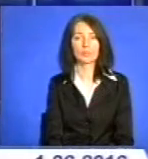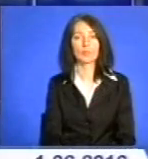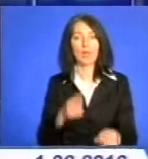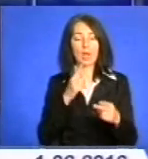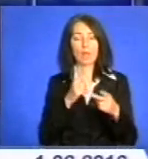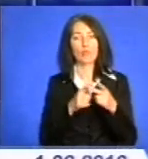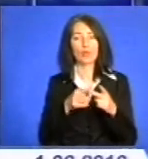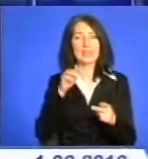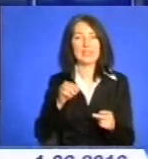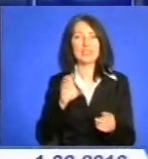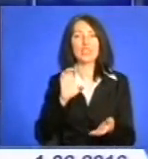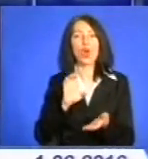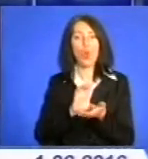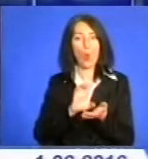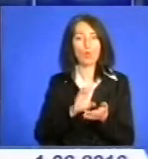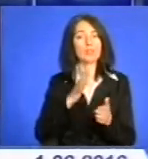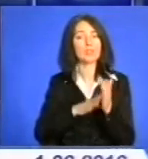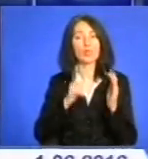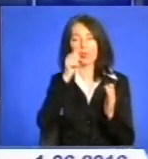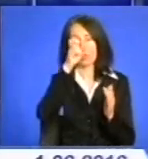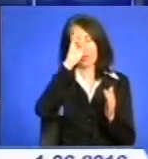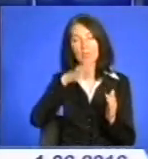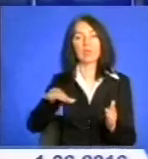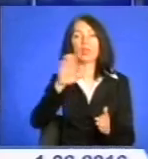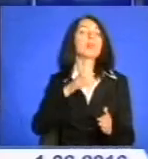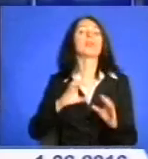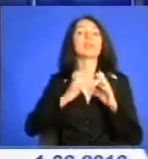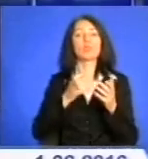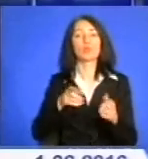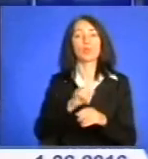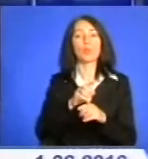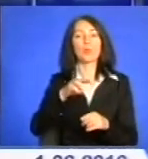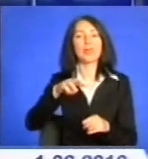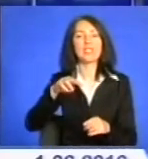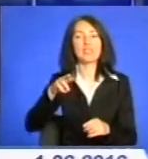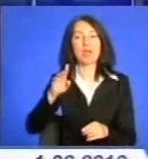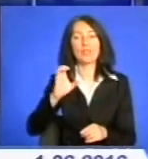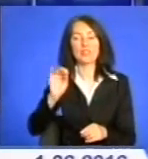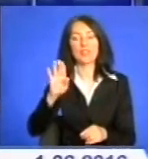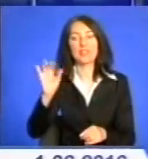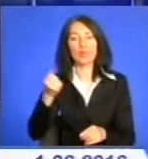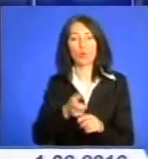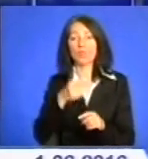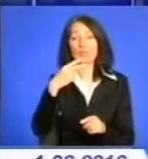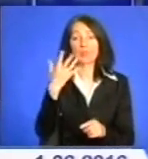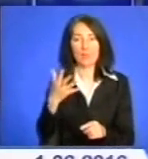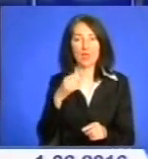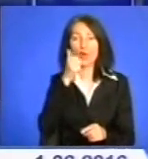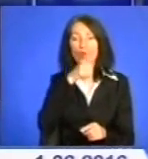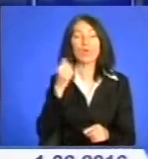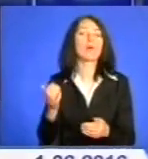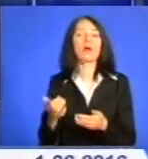Півтори тисячі кухлів із 90 країн світу. Тернополянин Мечислав Свириденко понад 25 років збирає пивні